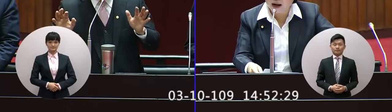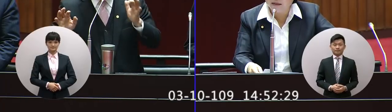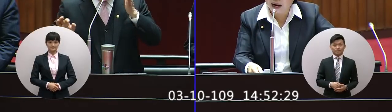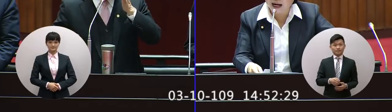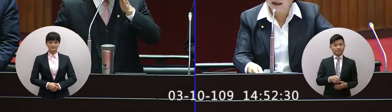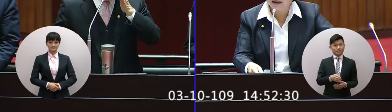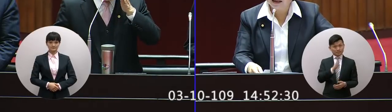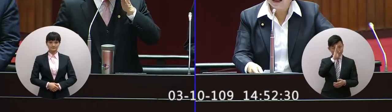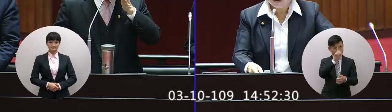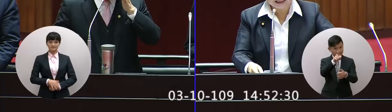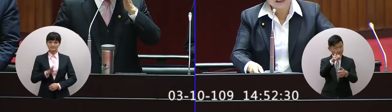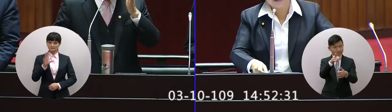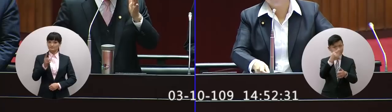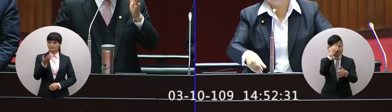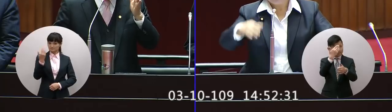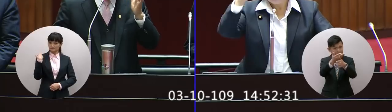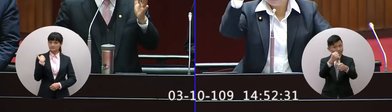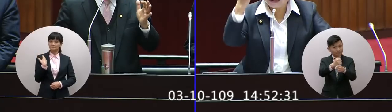您来做好吗？